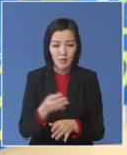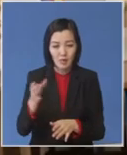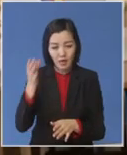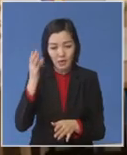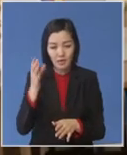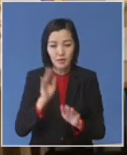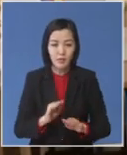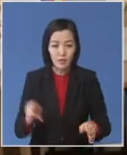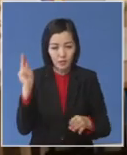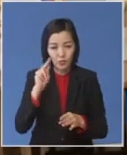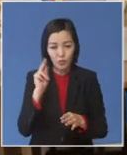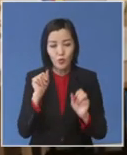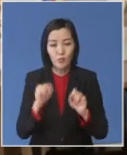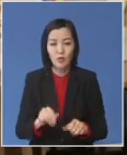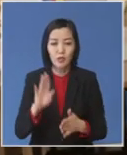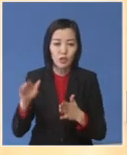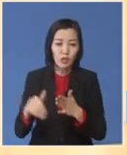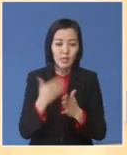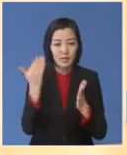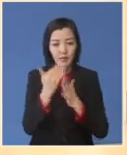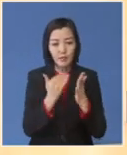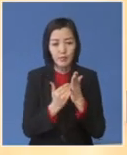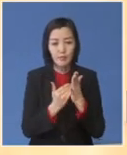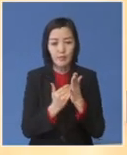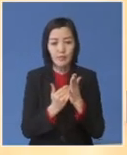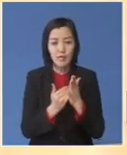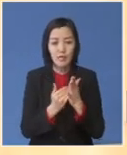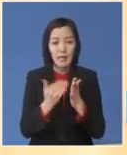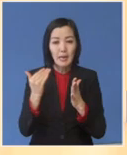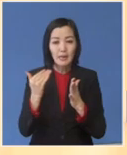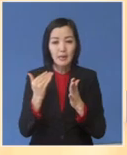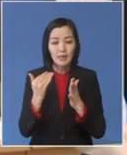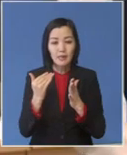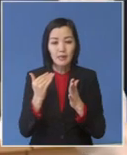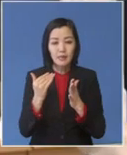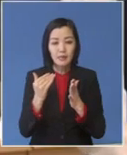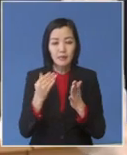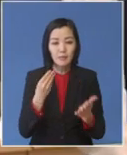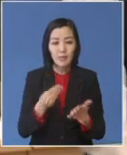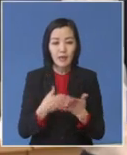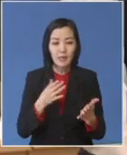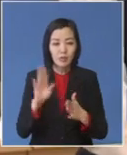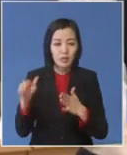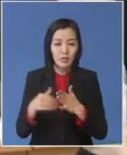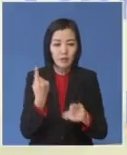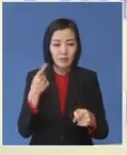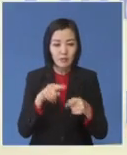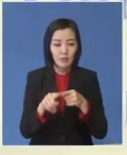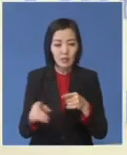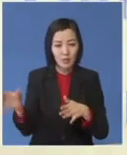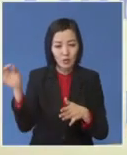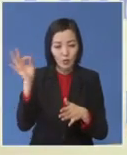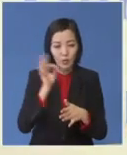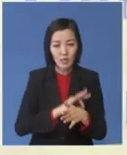аламыз. Семинардың басты мақсаты жаңартылған білім беру бағдарламасындағы критериалды бағалау моделі мен инновациялық әдіс тәсілдердің